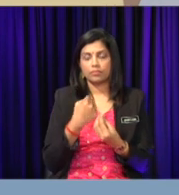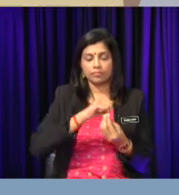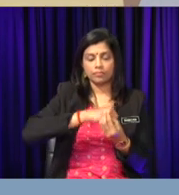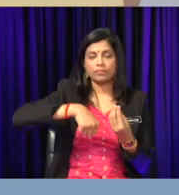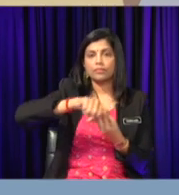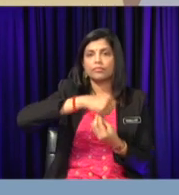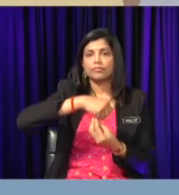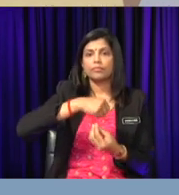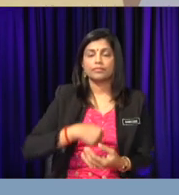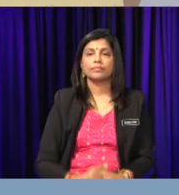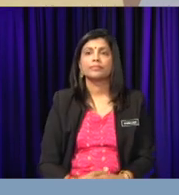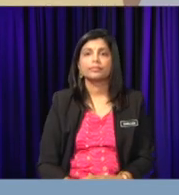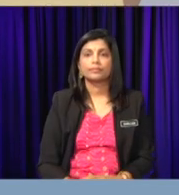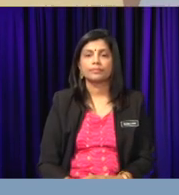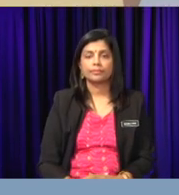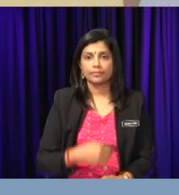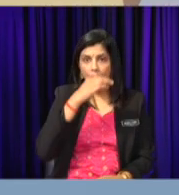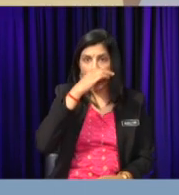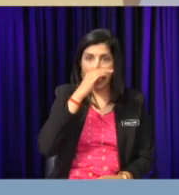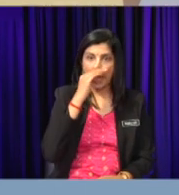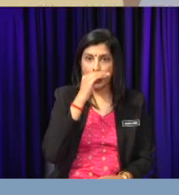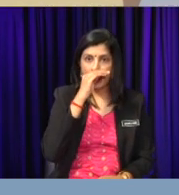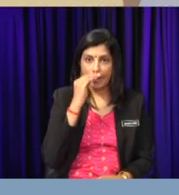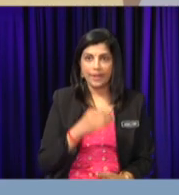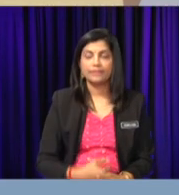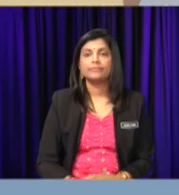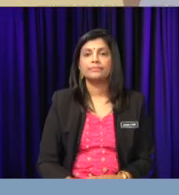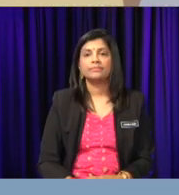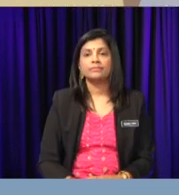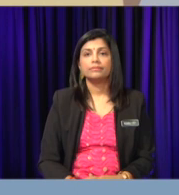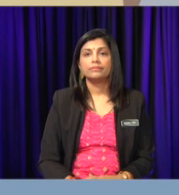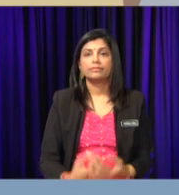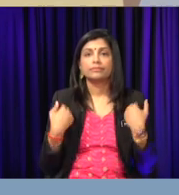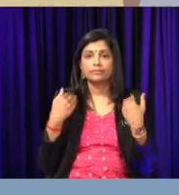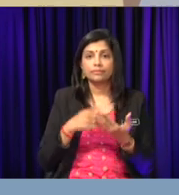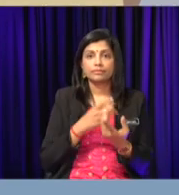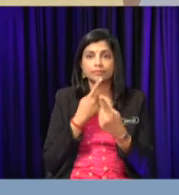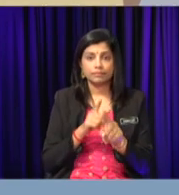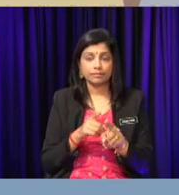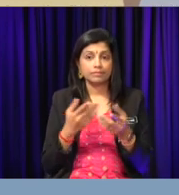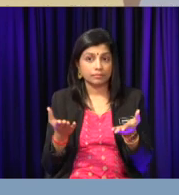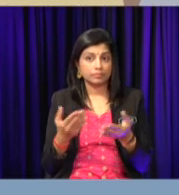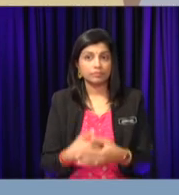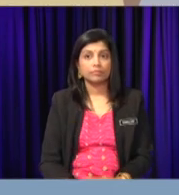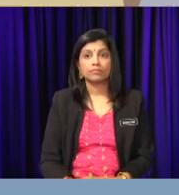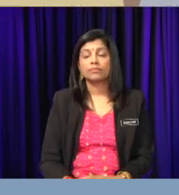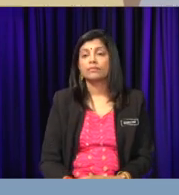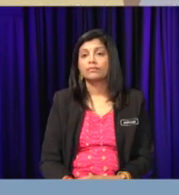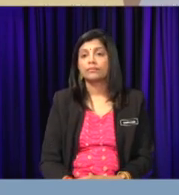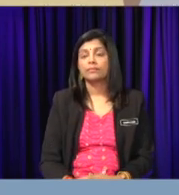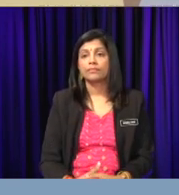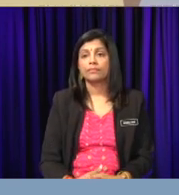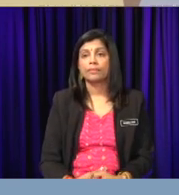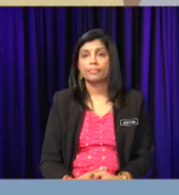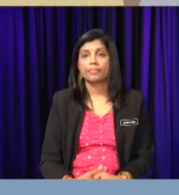setempat yang membuang sampah di merapi-rata tempat baik yang lain ada yang sudah